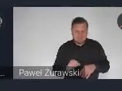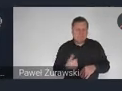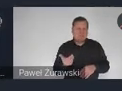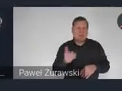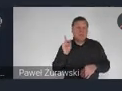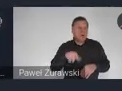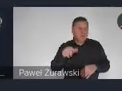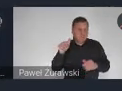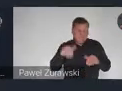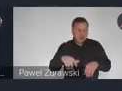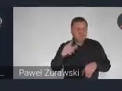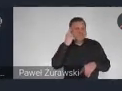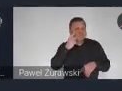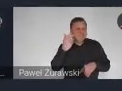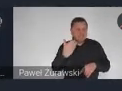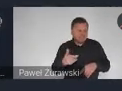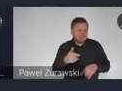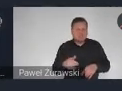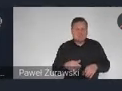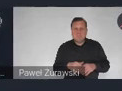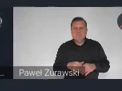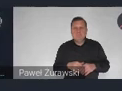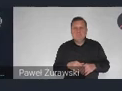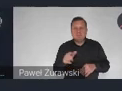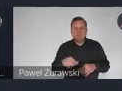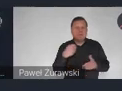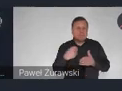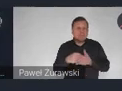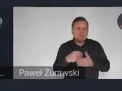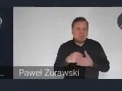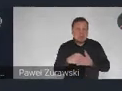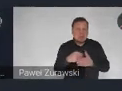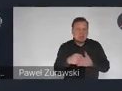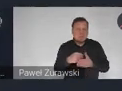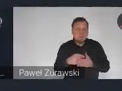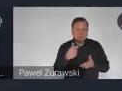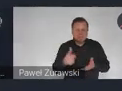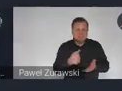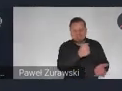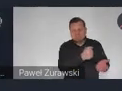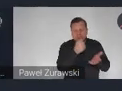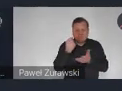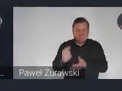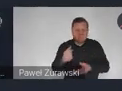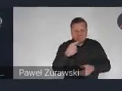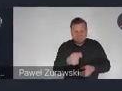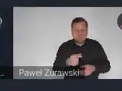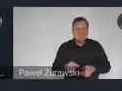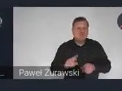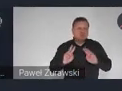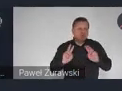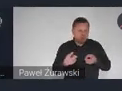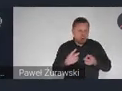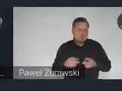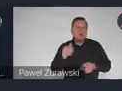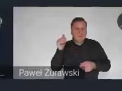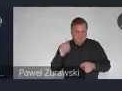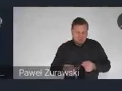sposób pozyskiwać więcej środków z ze źródeł zewnętrznych